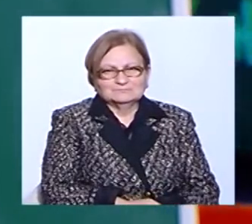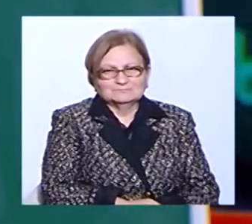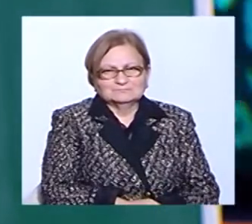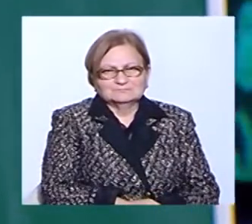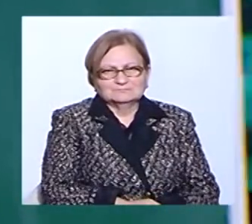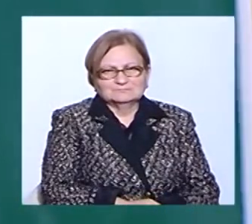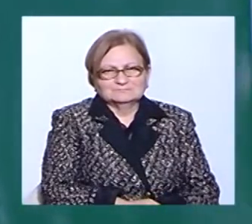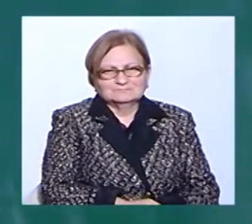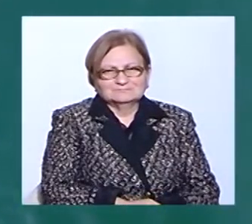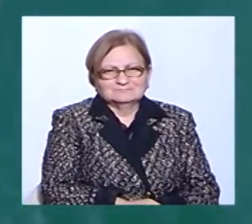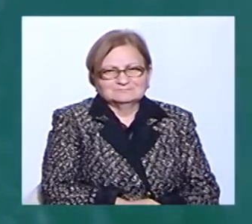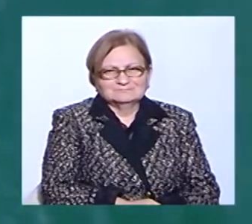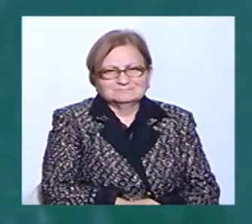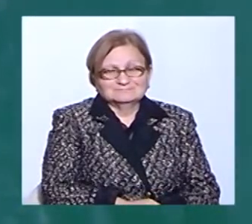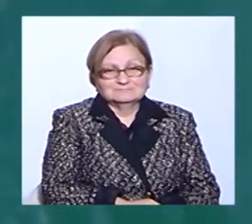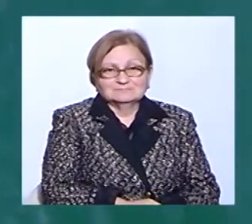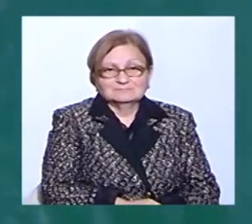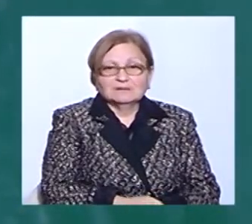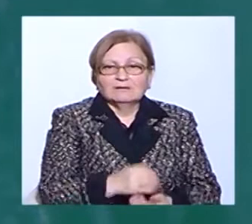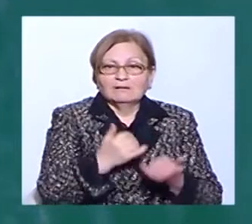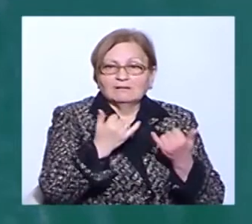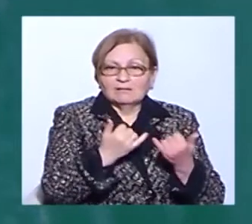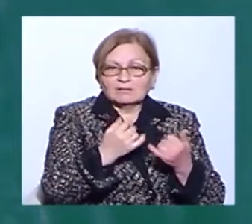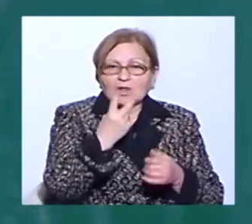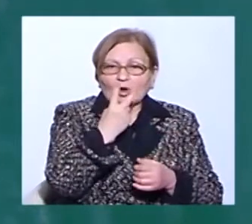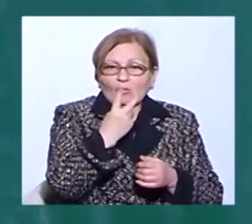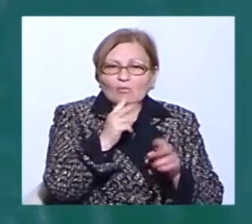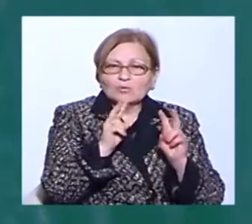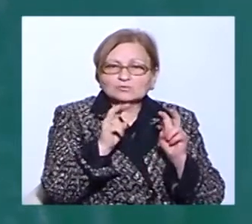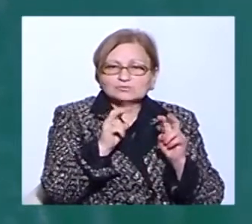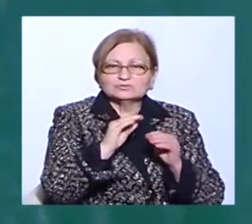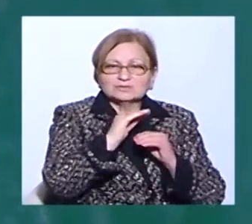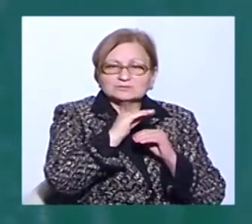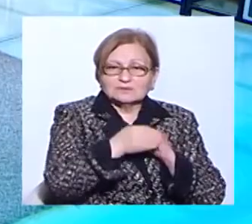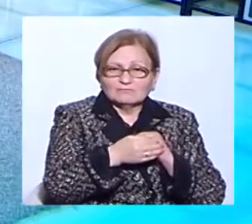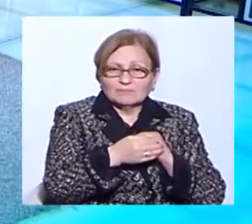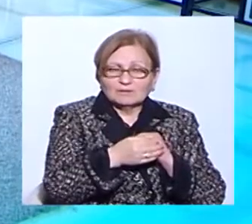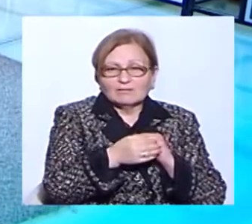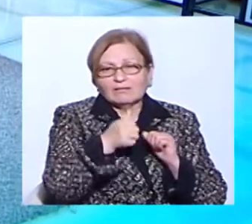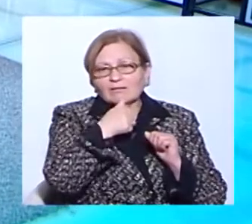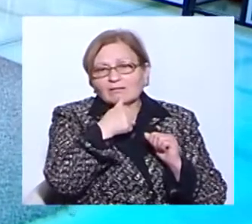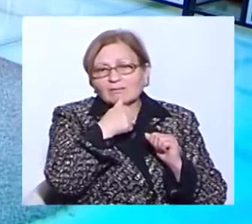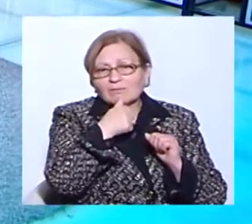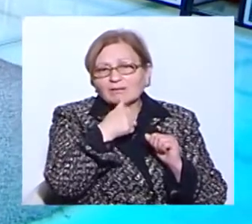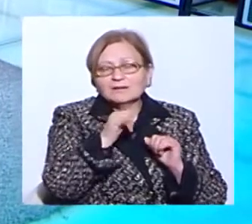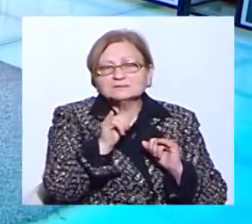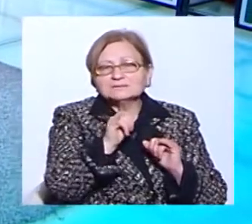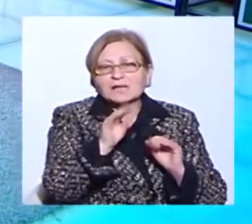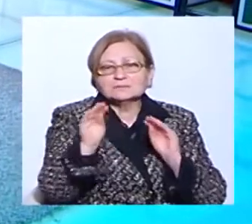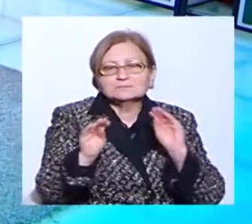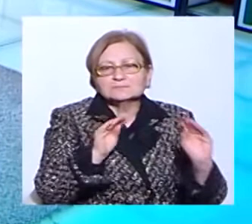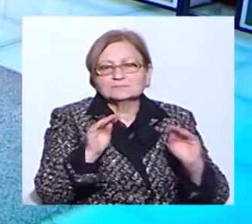Modit axla or nişans davmala. Aba unaxot tu gamoiçnobt romeli sad unda iqos.